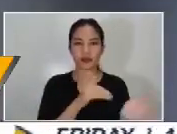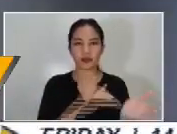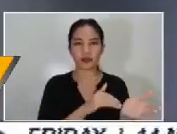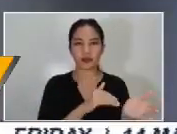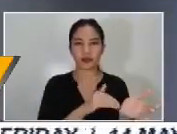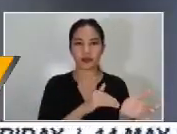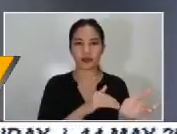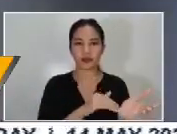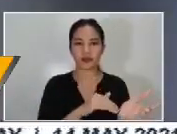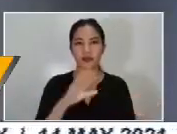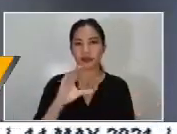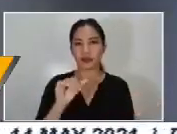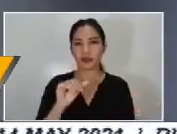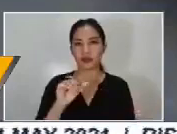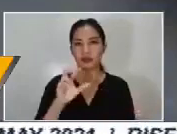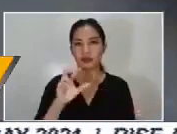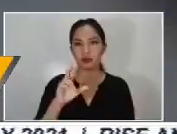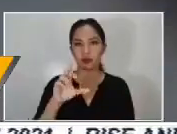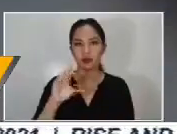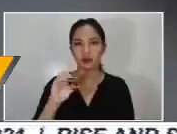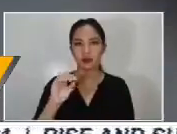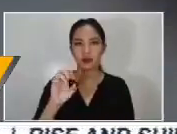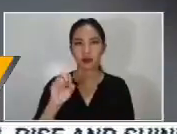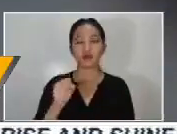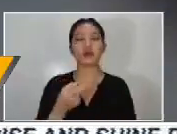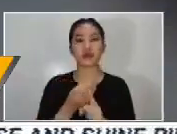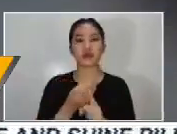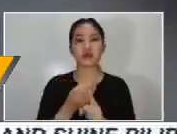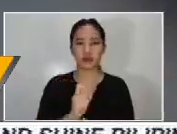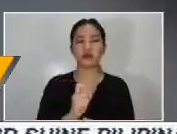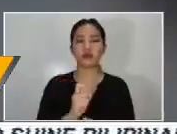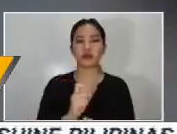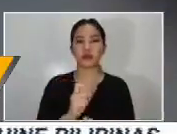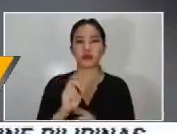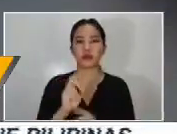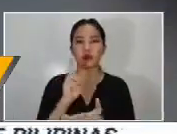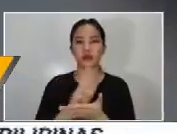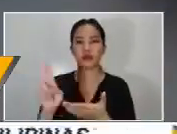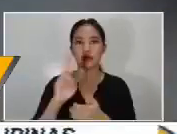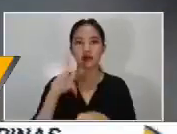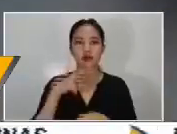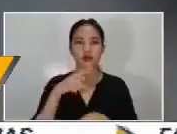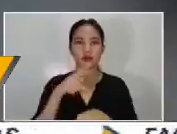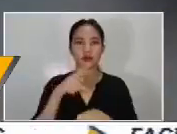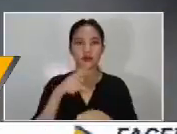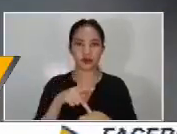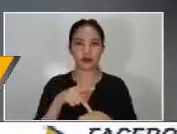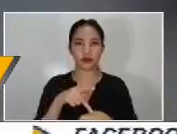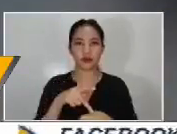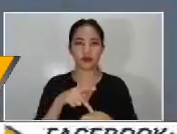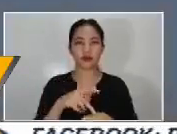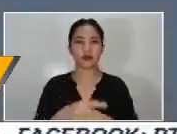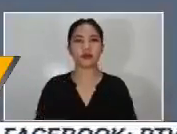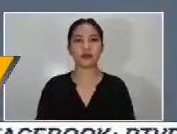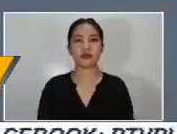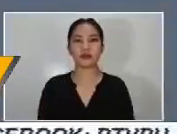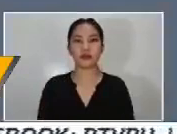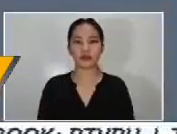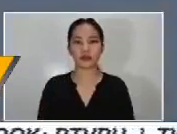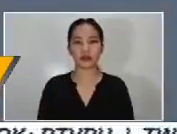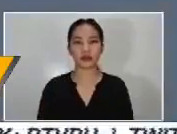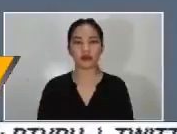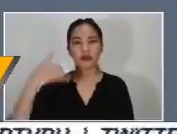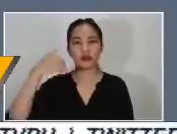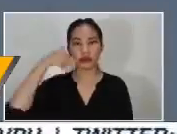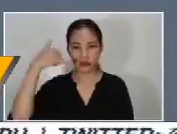sa kemikal na ginagamit na refrigerant o pampalamig sa paggawa po ng tube ice. Matatandaang isang ammonia